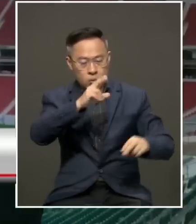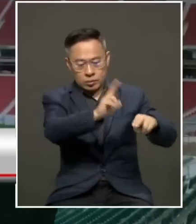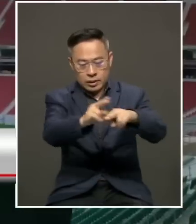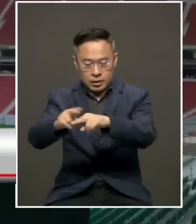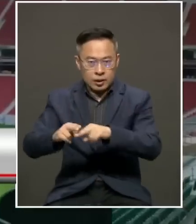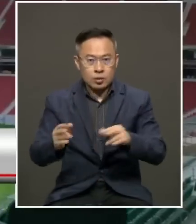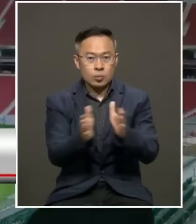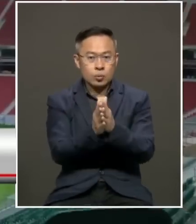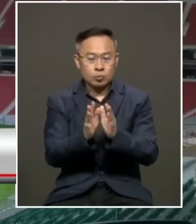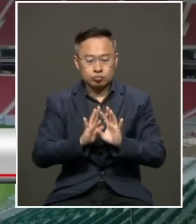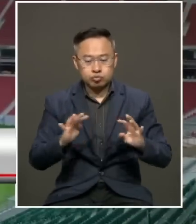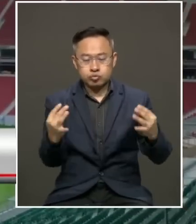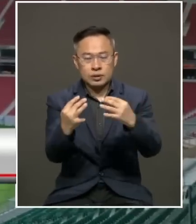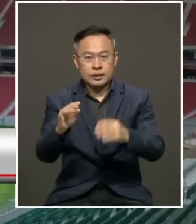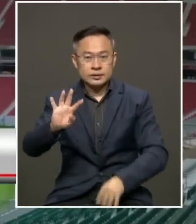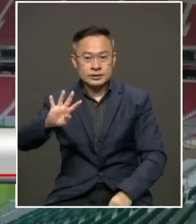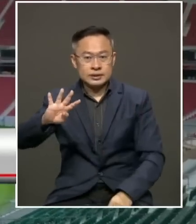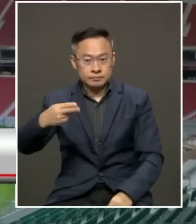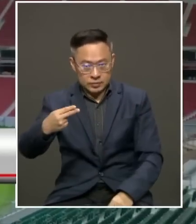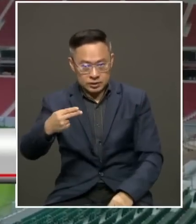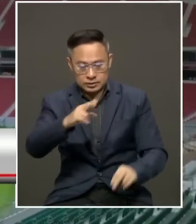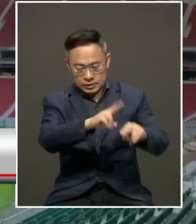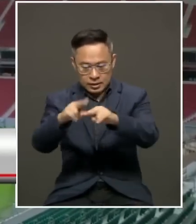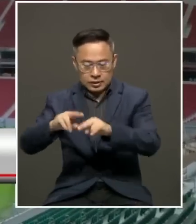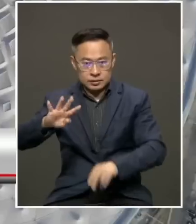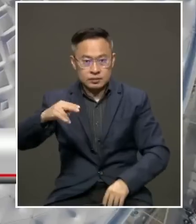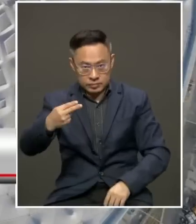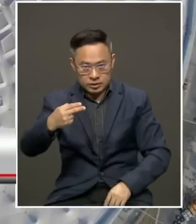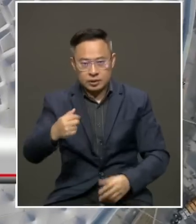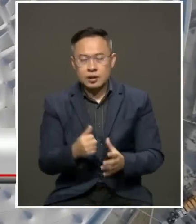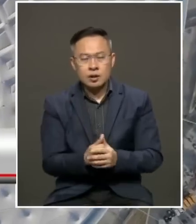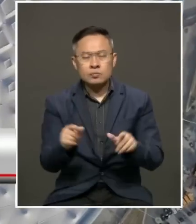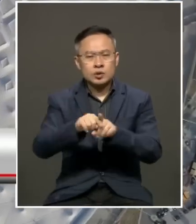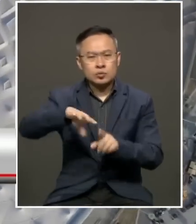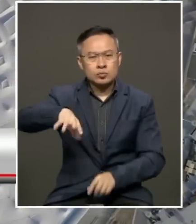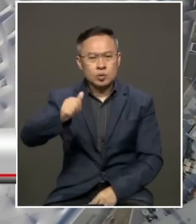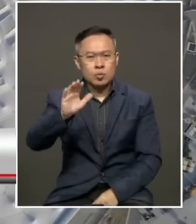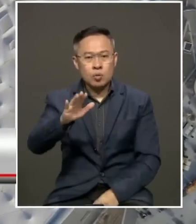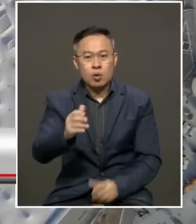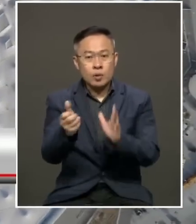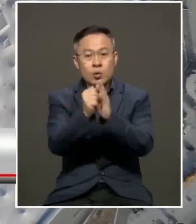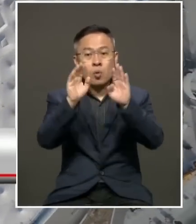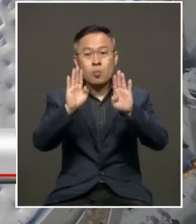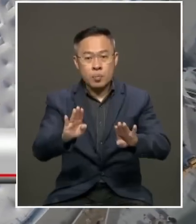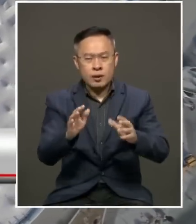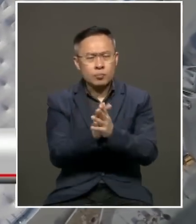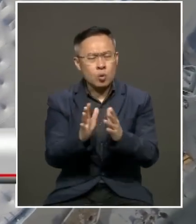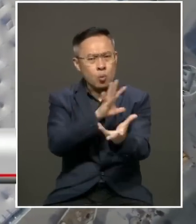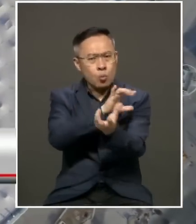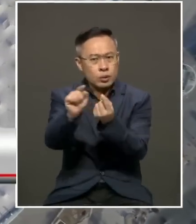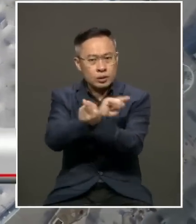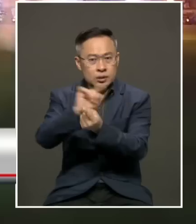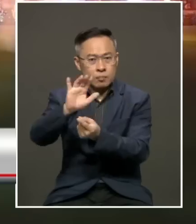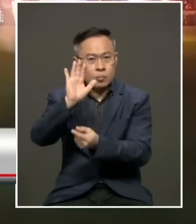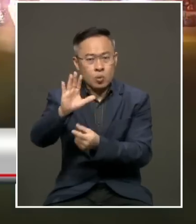40,000ที่นั่งค่ะอันนี้ตั้งอยู่ในกรุงโดฮานะคะแล้วก็มีลักษณะทางสัญลักษณ์ทางสถาปัตยกรรมอาหรับที่โดดเด่น